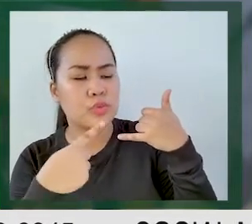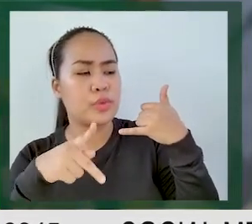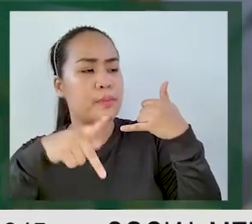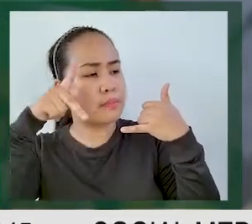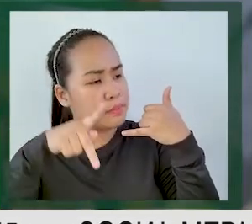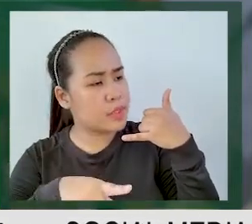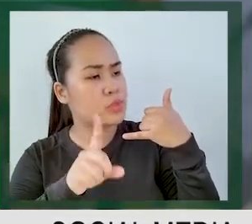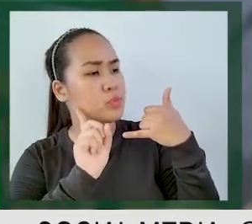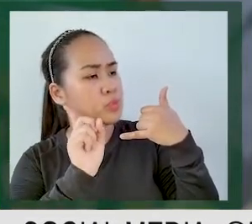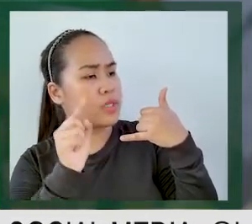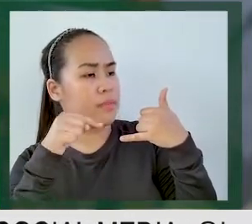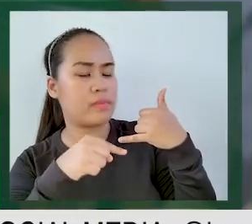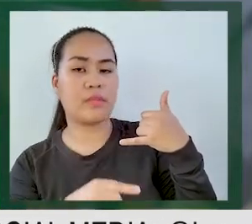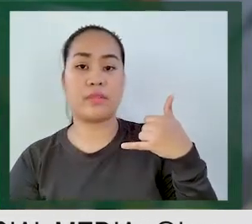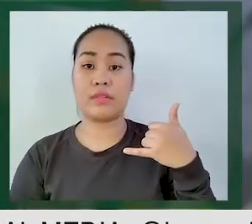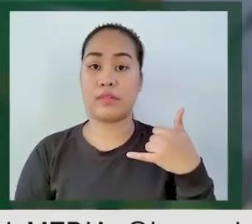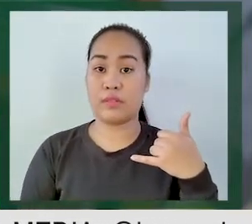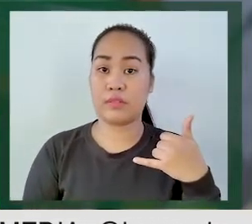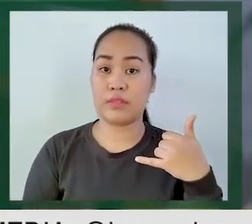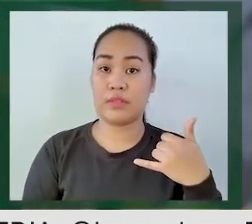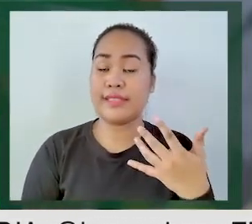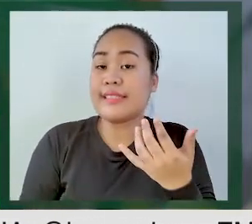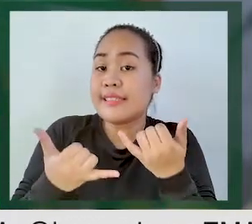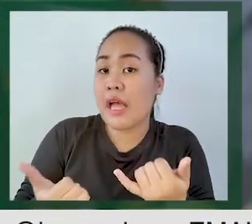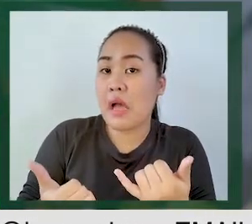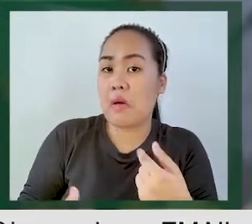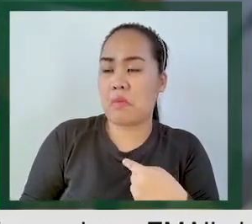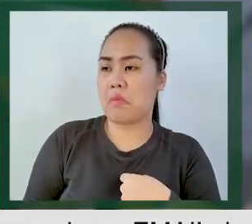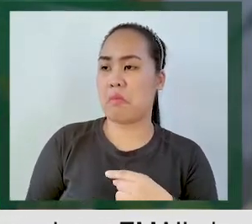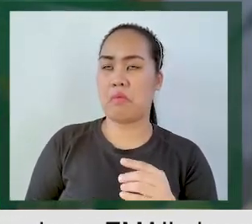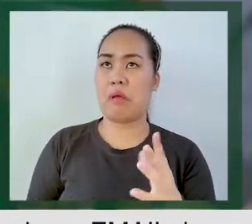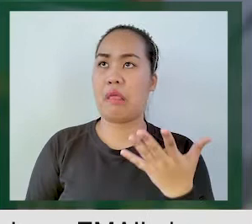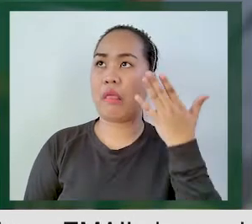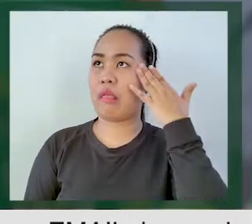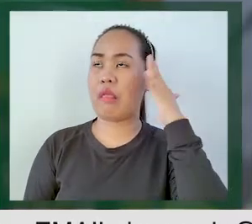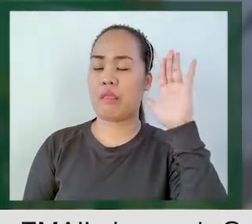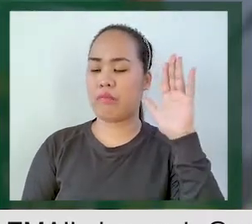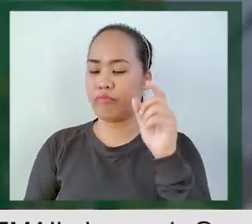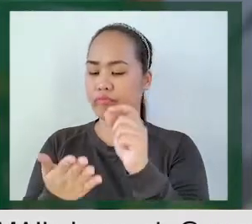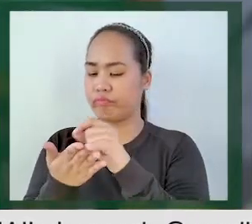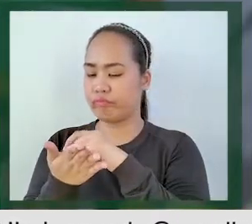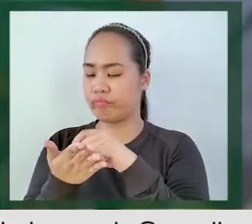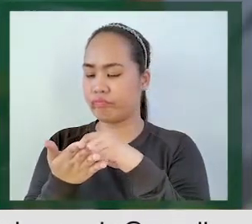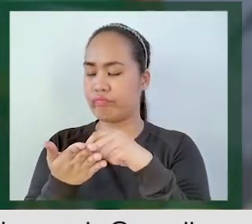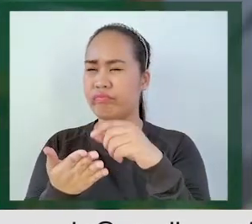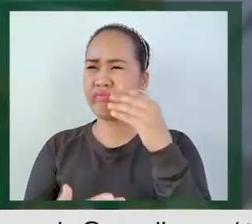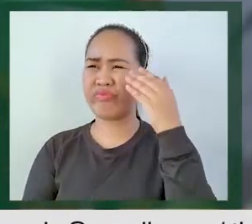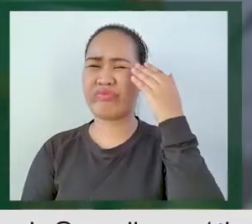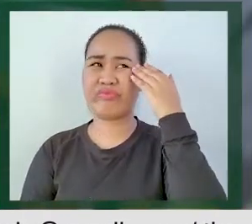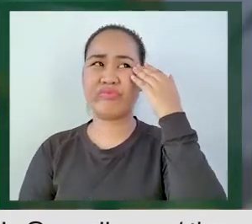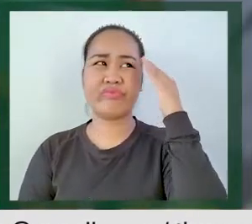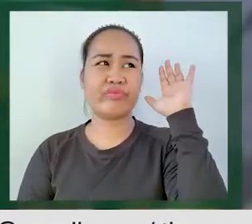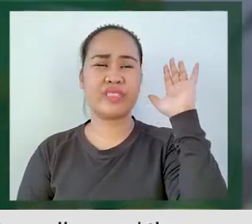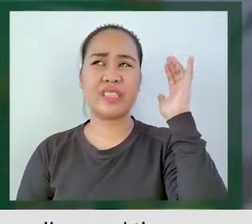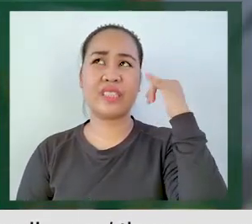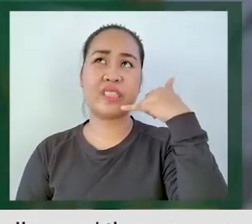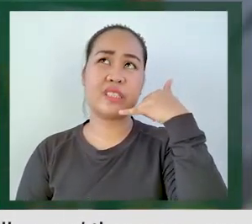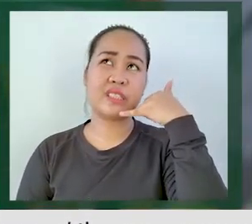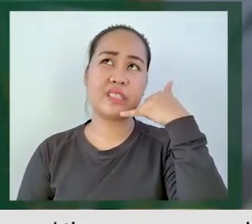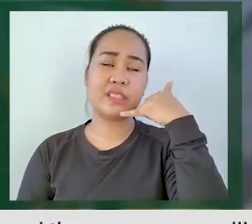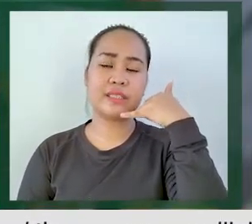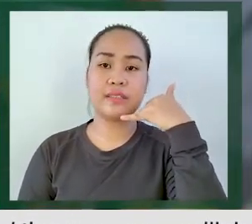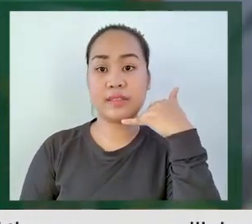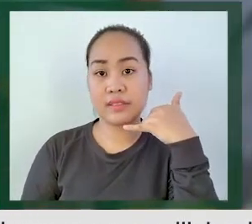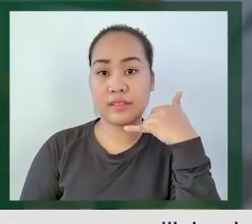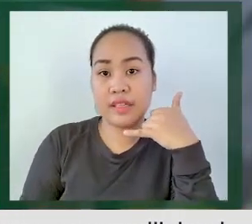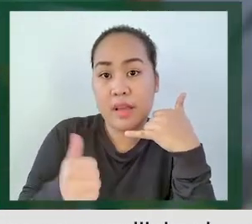ka listahan, kamote, 'di ba? Ano parang nagpunta, 'di ba? Parang ganoon ang magiging sagot